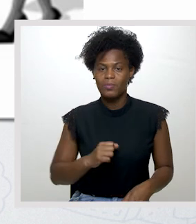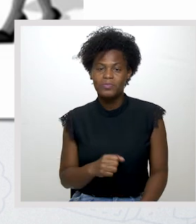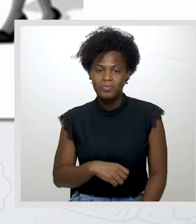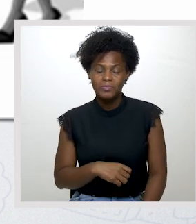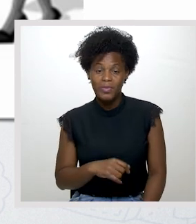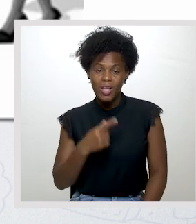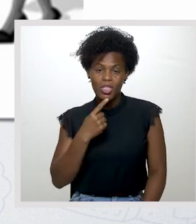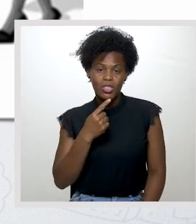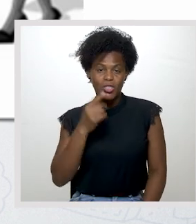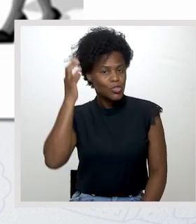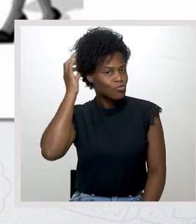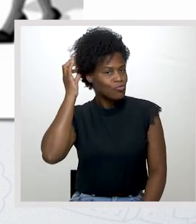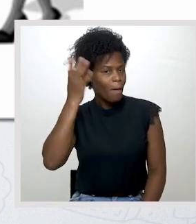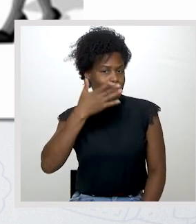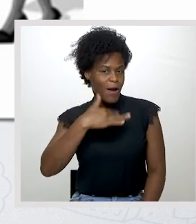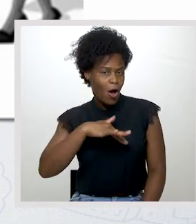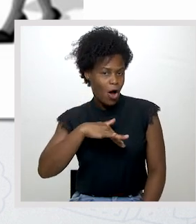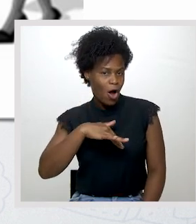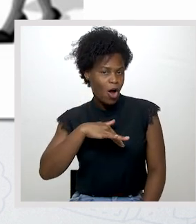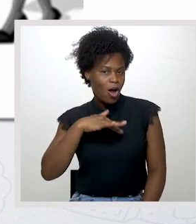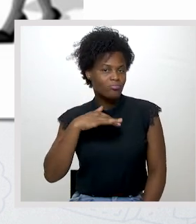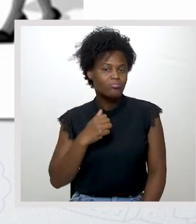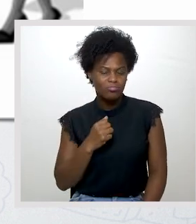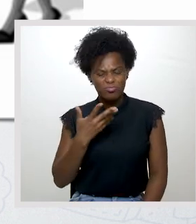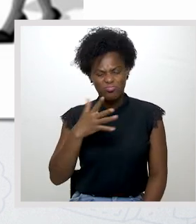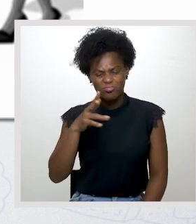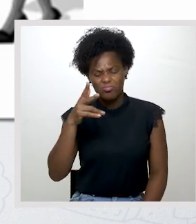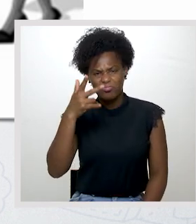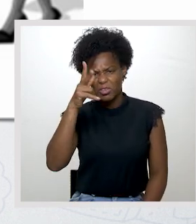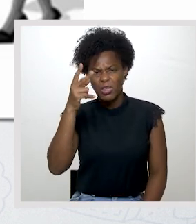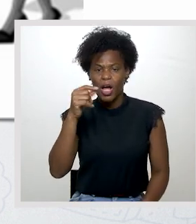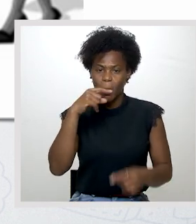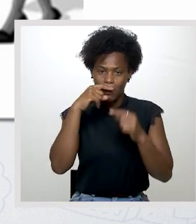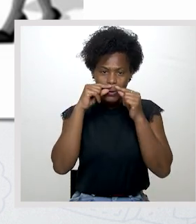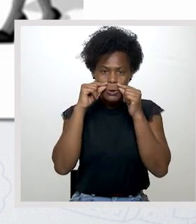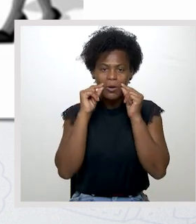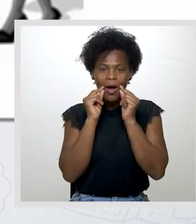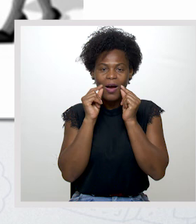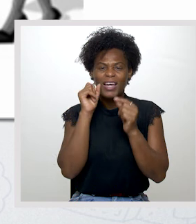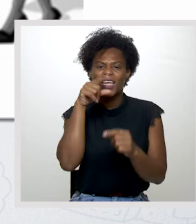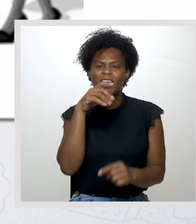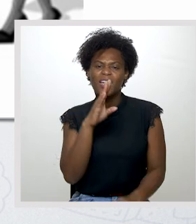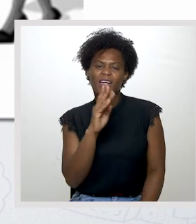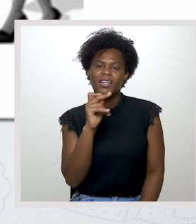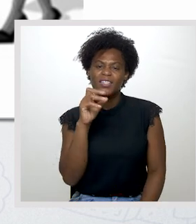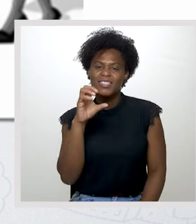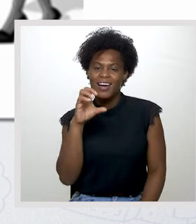maigre. Mes cheveux sont blancs et gris. J'ai une moustache. C'est qui